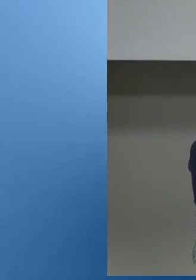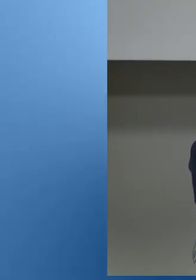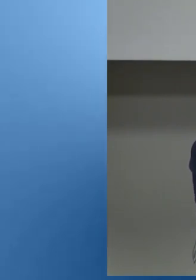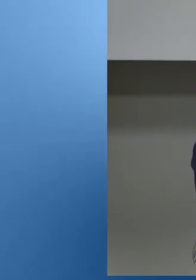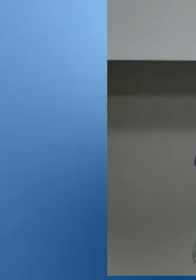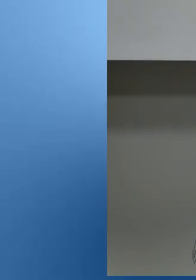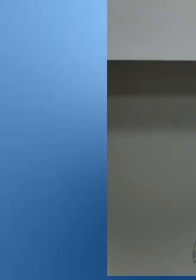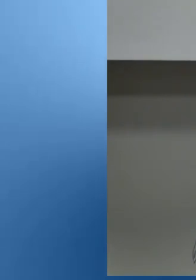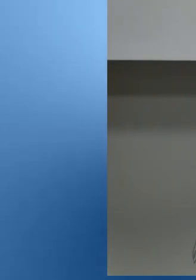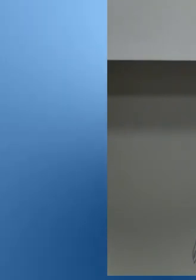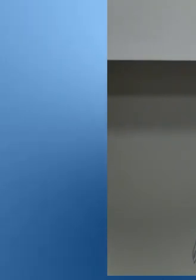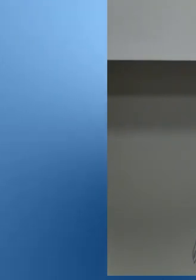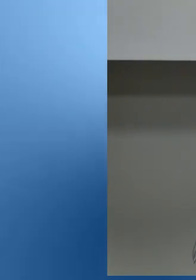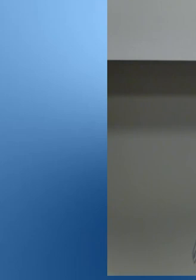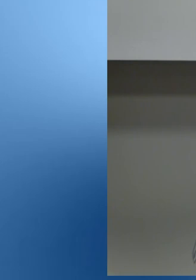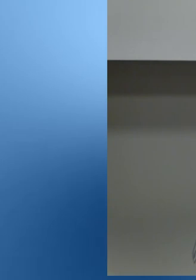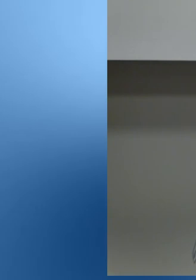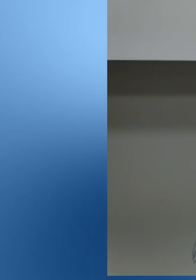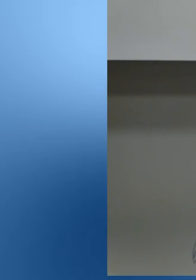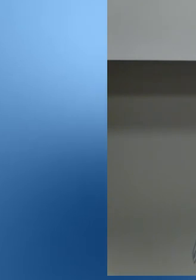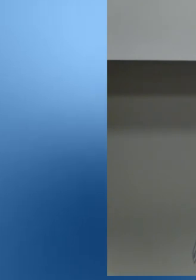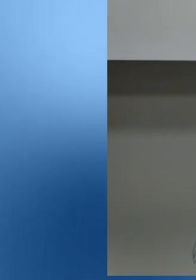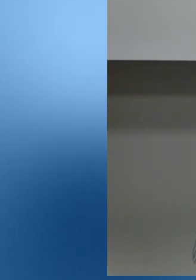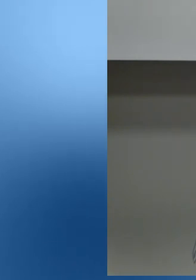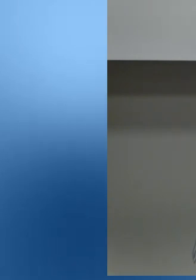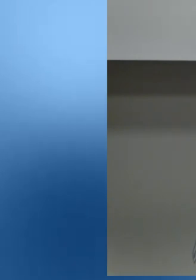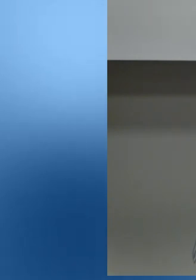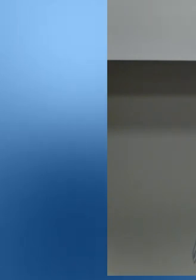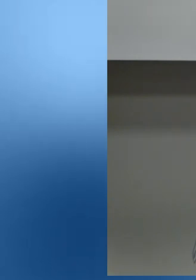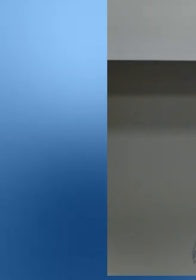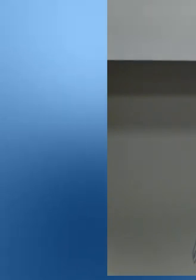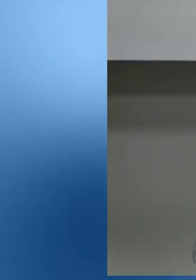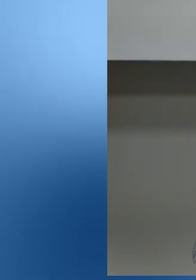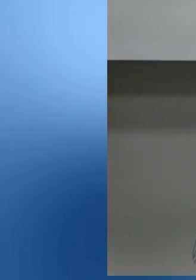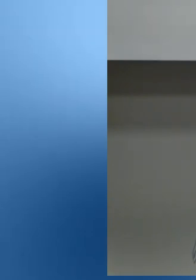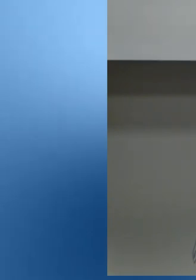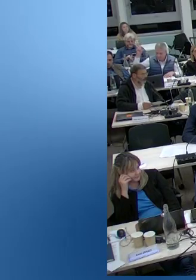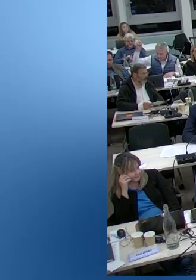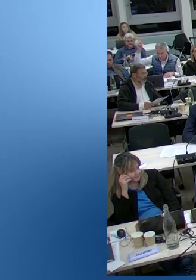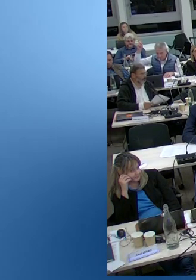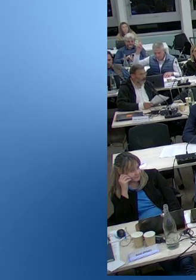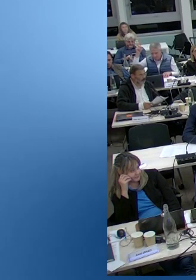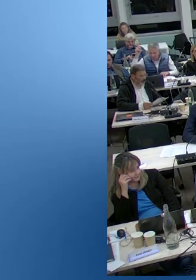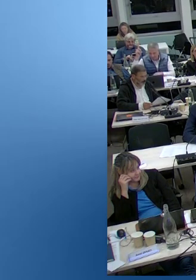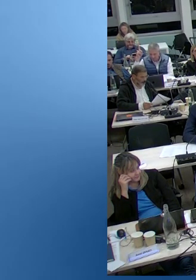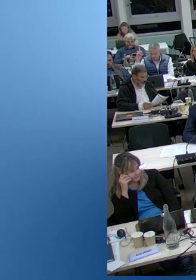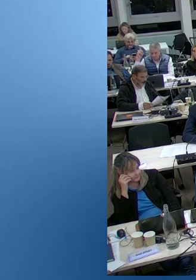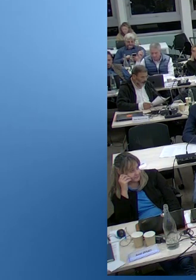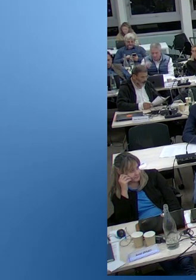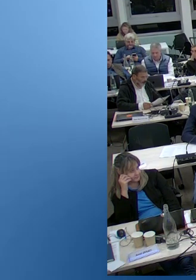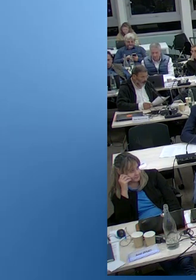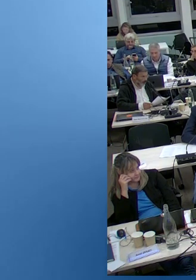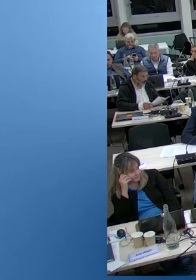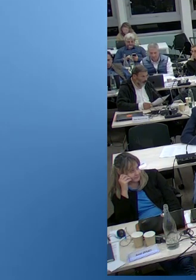nécessite à la fois une impulsion et du pilotage je mets au voix qui ne prend pas part au vote qui s'abstient qui vote